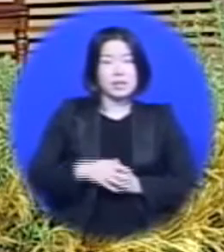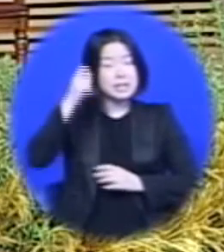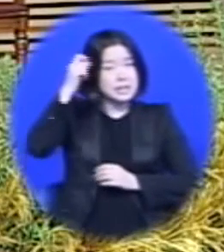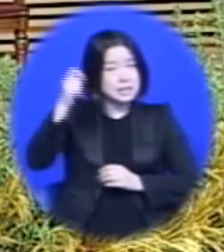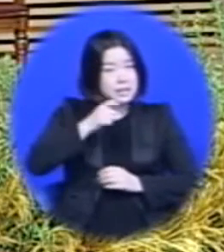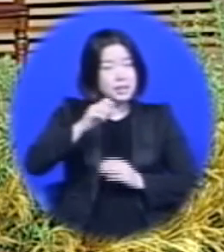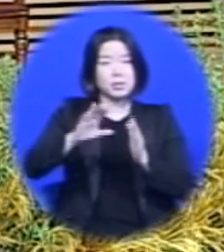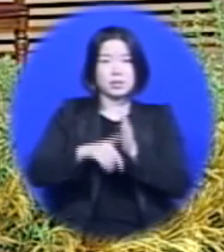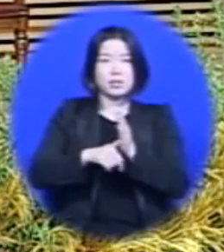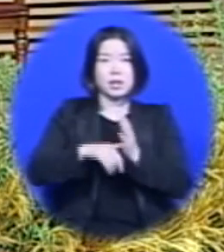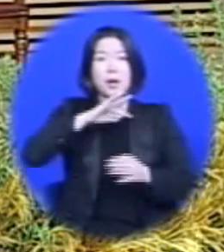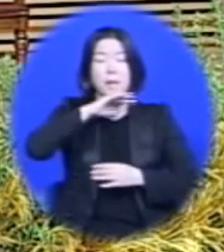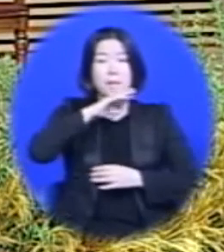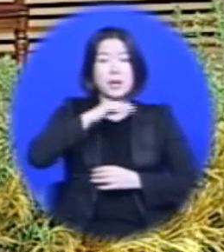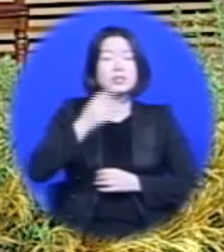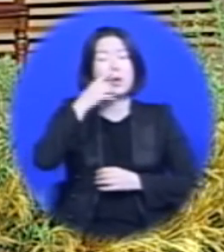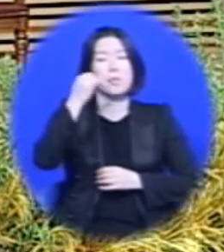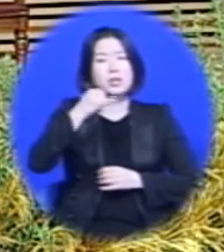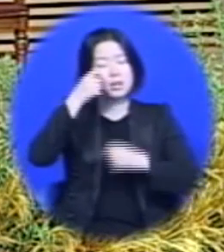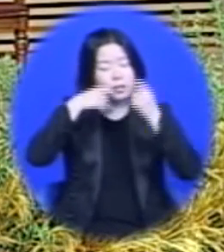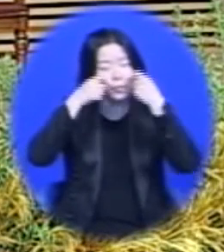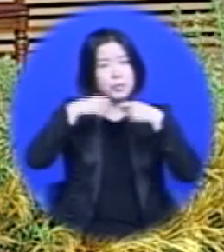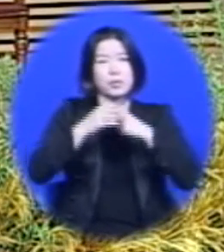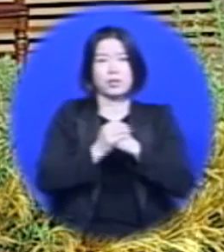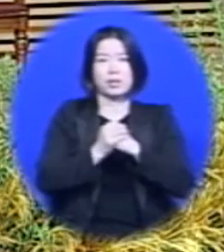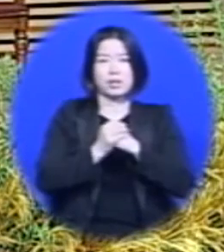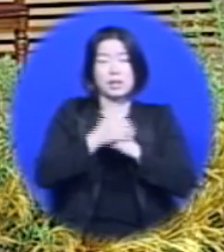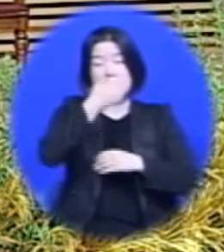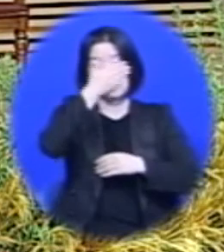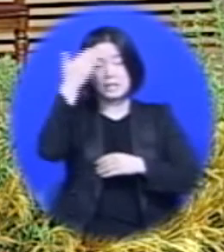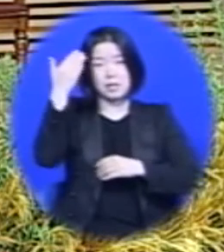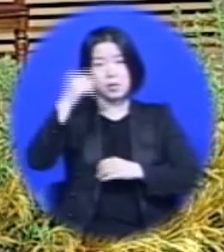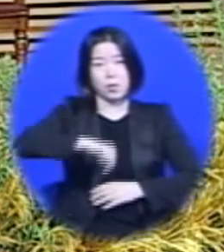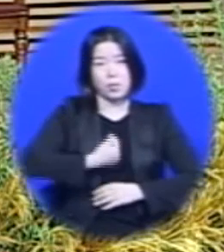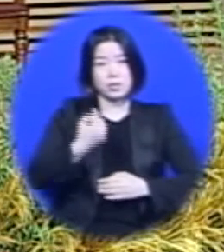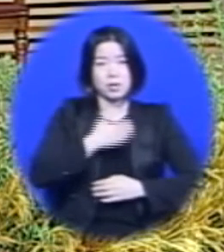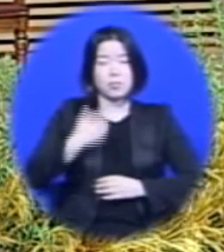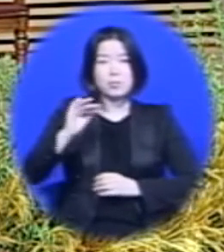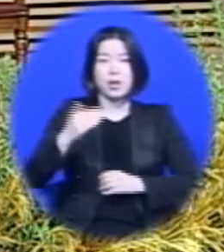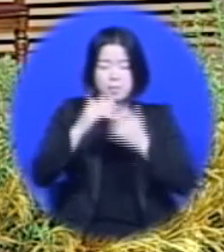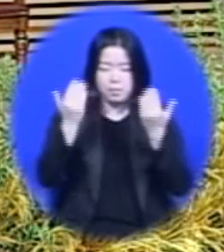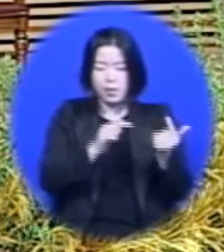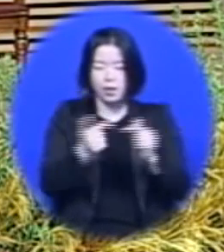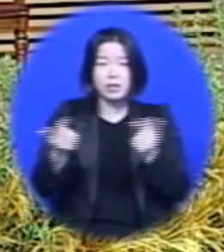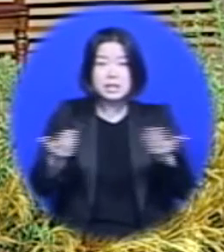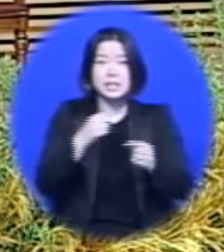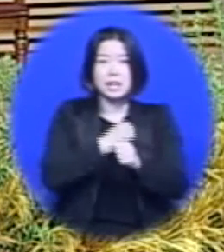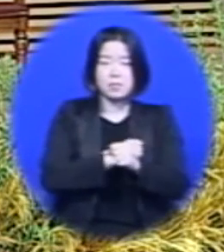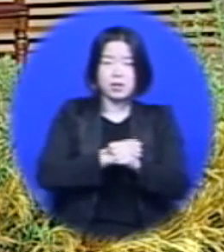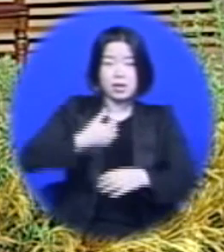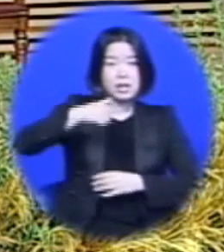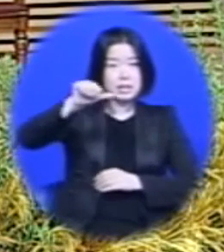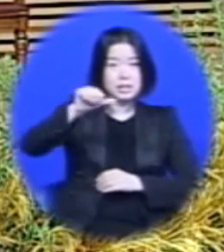새벽녘 팔순 어머니가 흐느끼신다. 젊어서 홀몸이 되어 온갖 노동을 하며 다섯